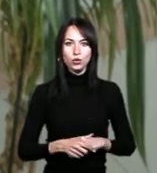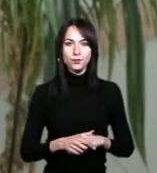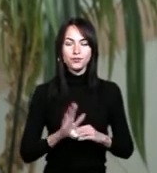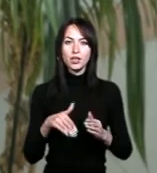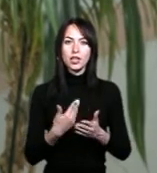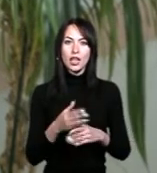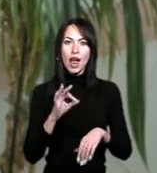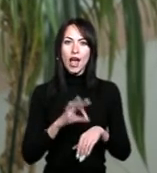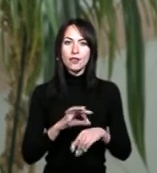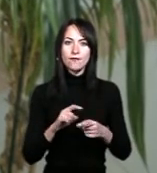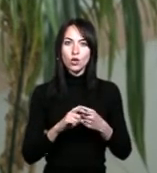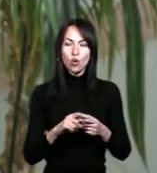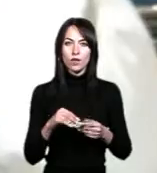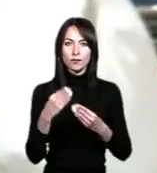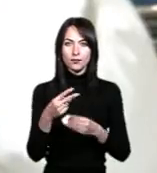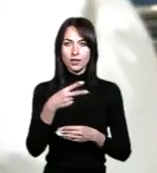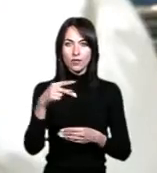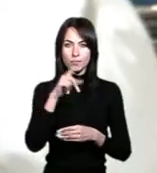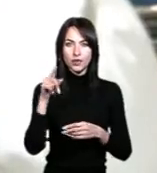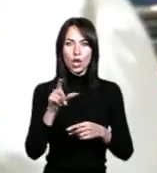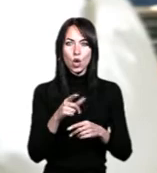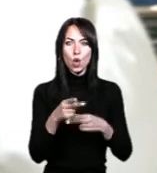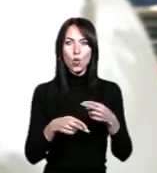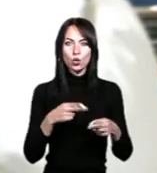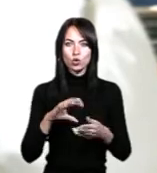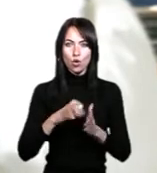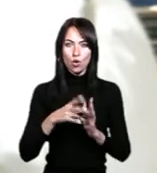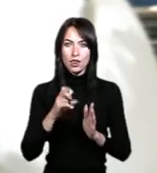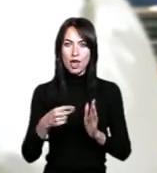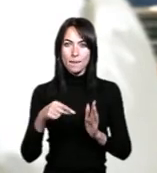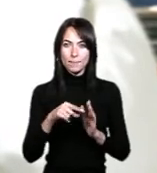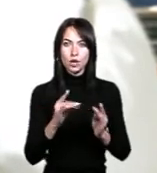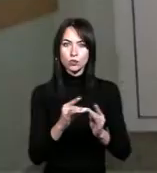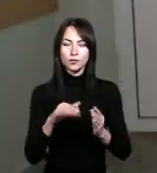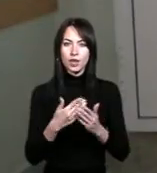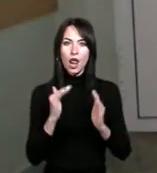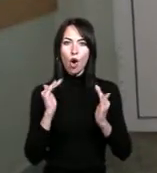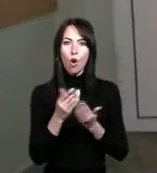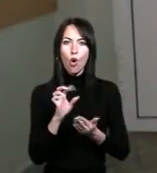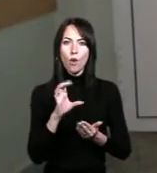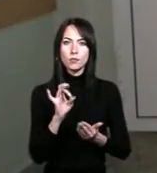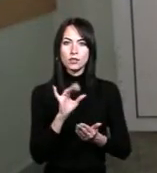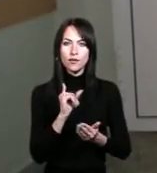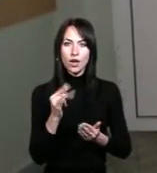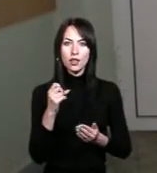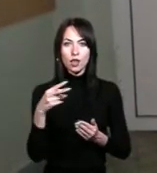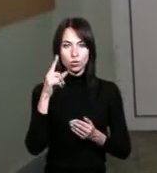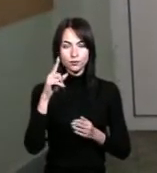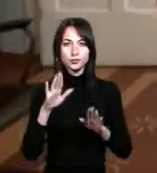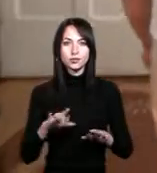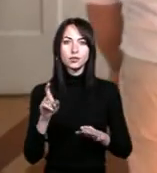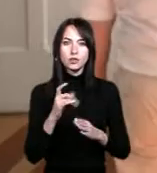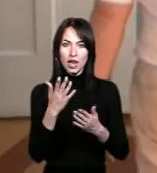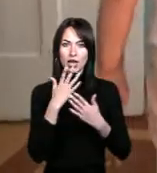Для інфікованих відвели два поверхи хірургічного корпусу. На першому – ліжка для обсервації. На другому – місця з кисневими точками, розповідає